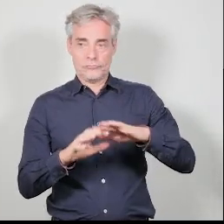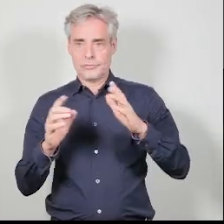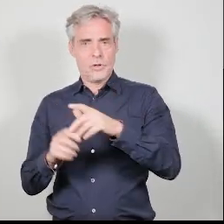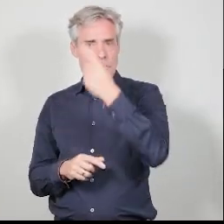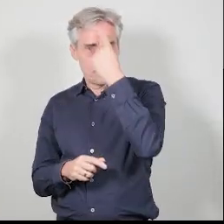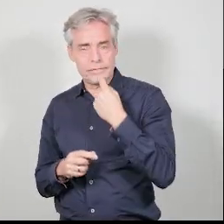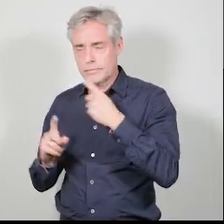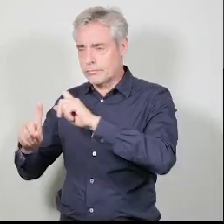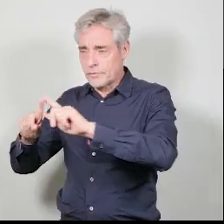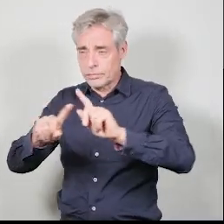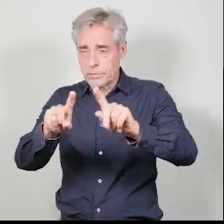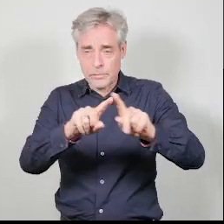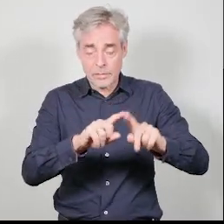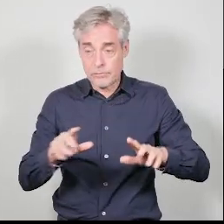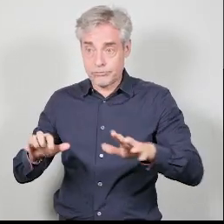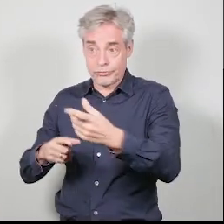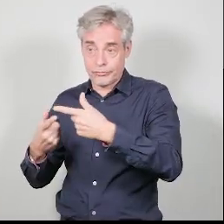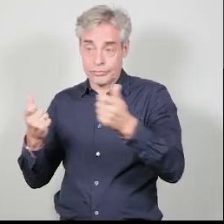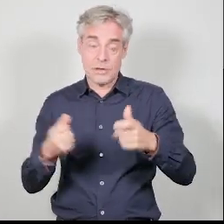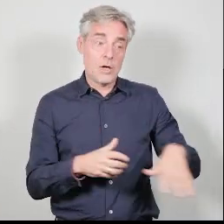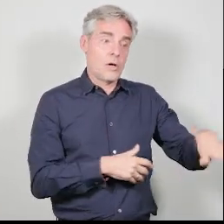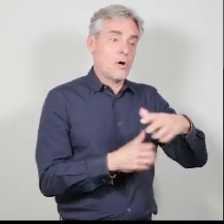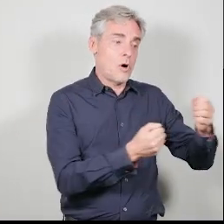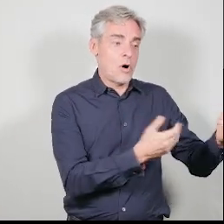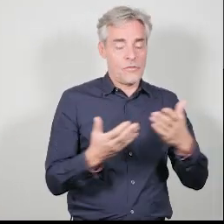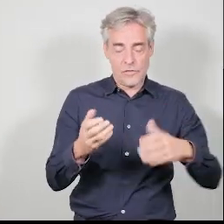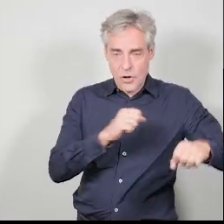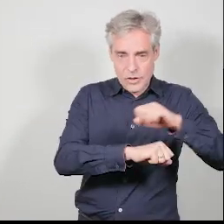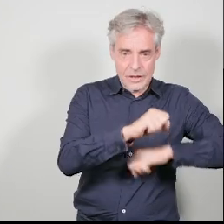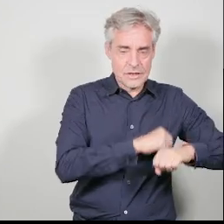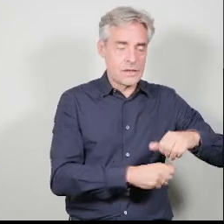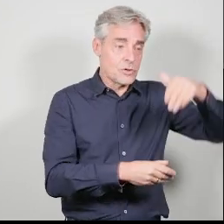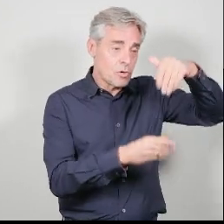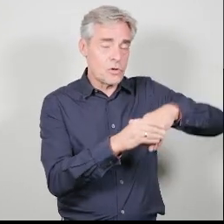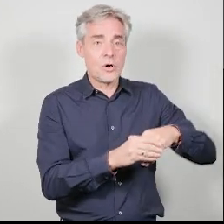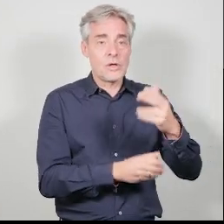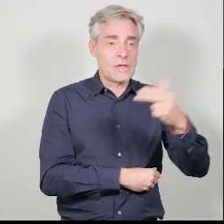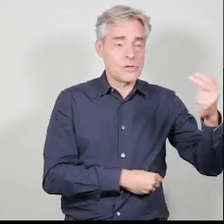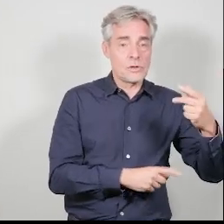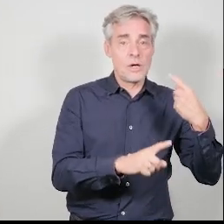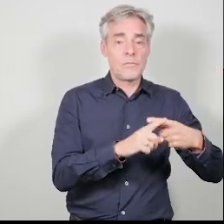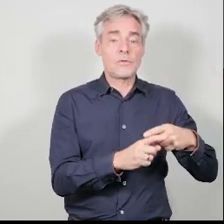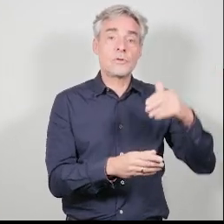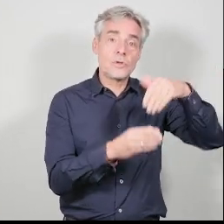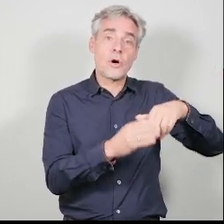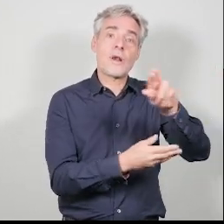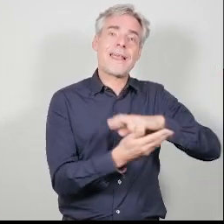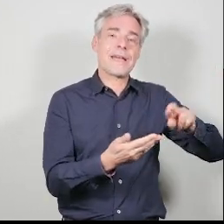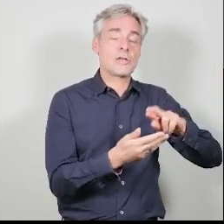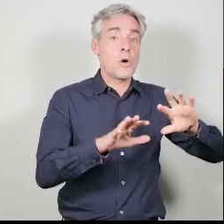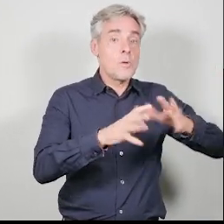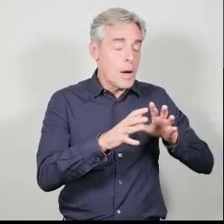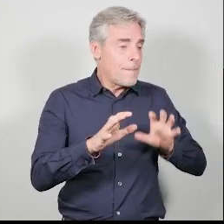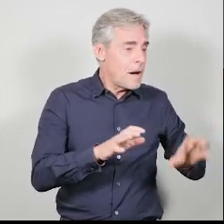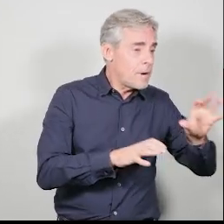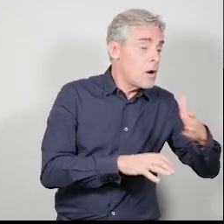la diversification de l'offre et son organisation tant au niveau national que dans les territoires, justement